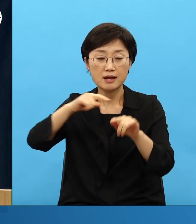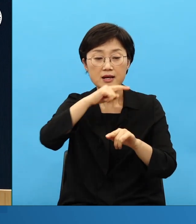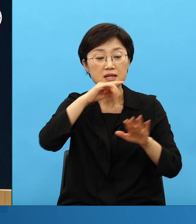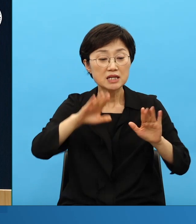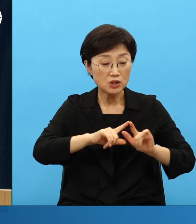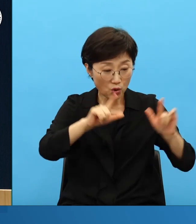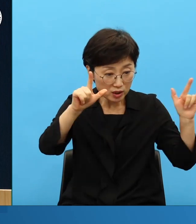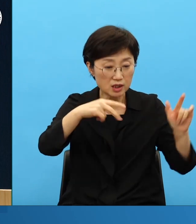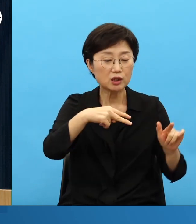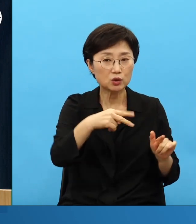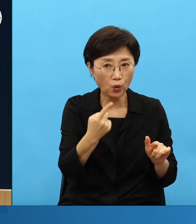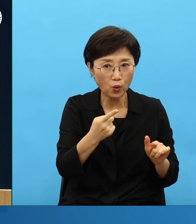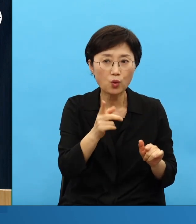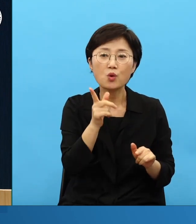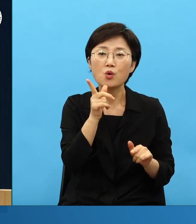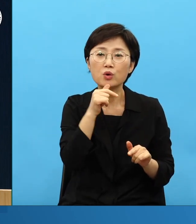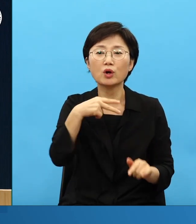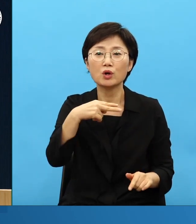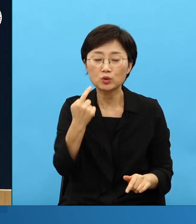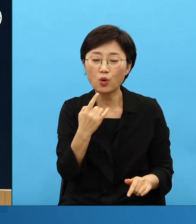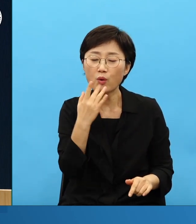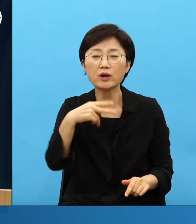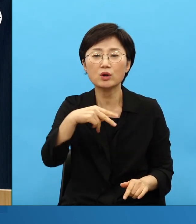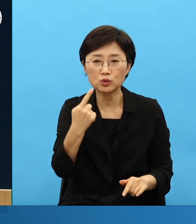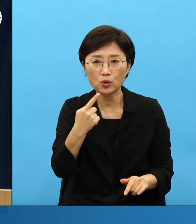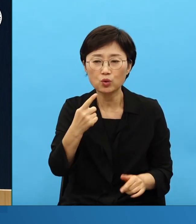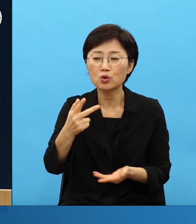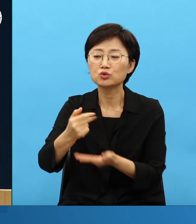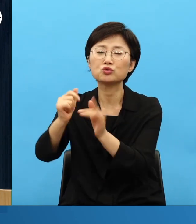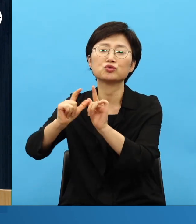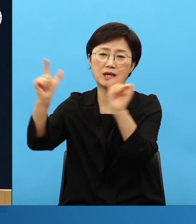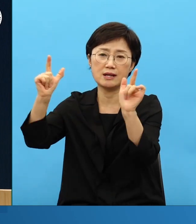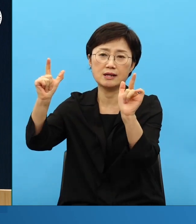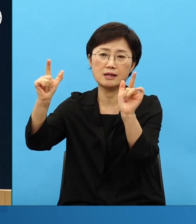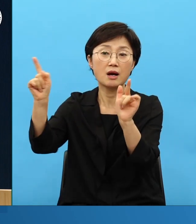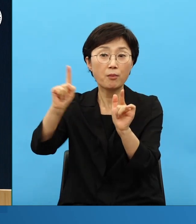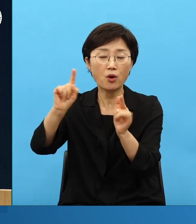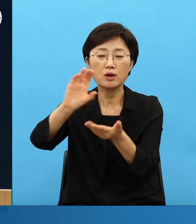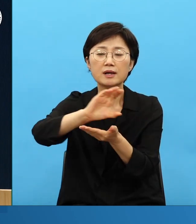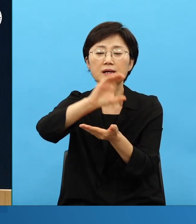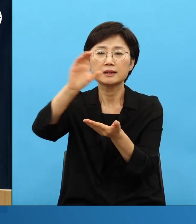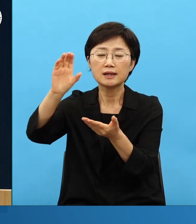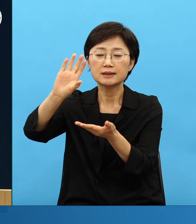day. 화요일도 Monday, 주의 날이에요. 다 Tuesday, 주일이에요. every day is the Lord's day.